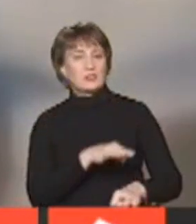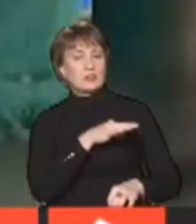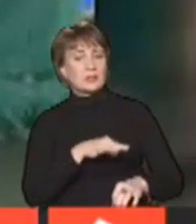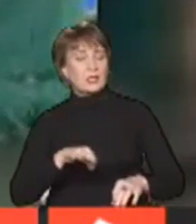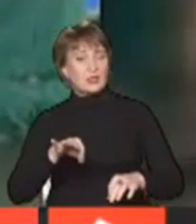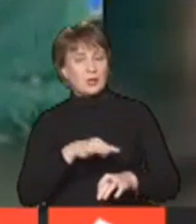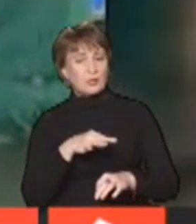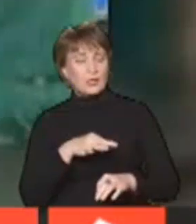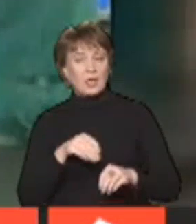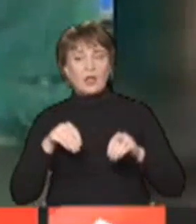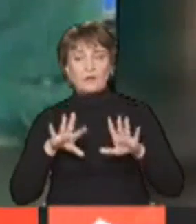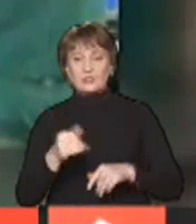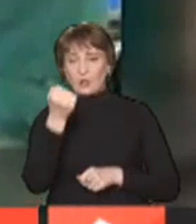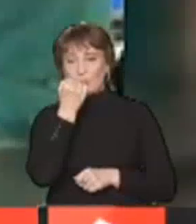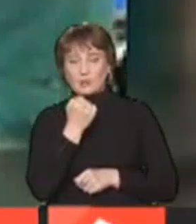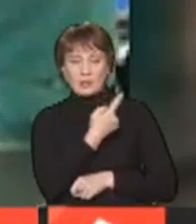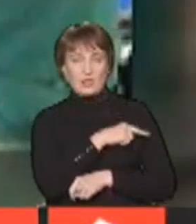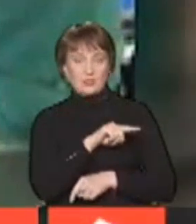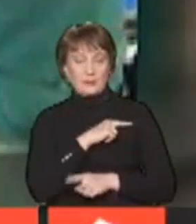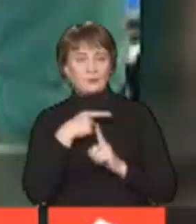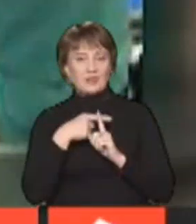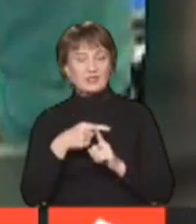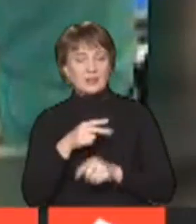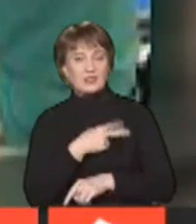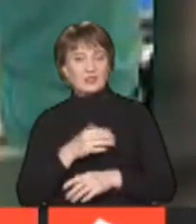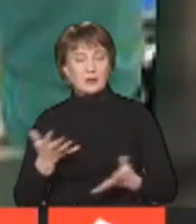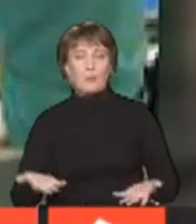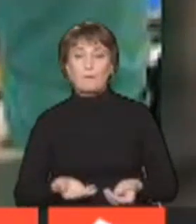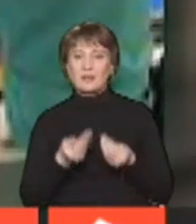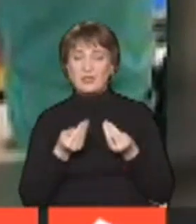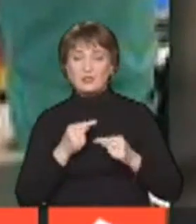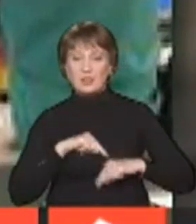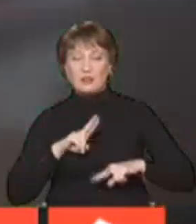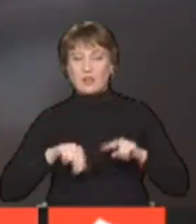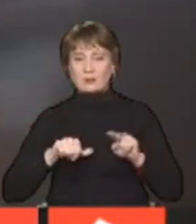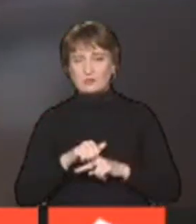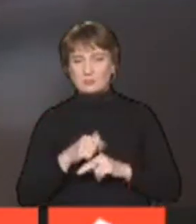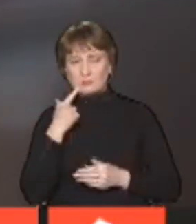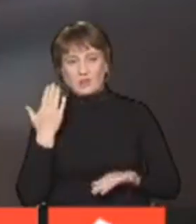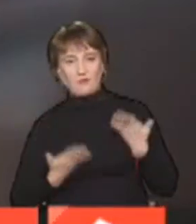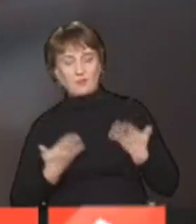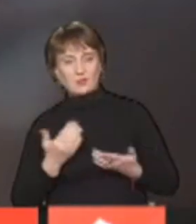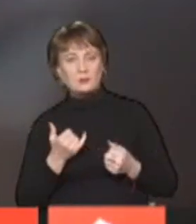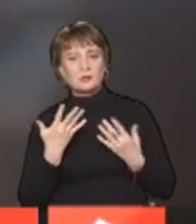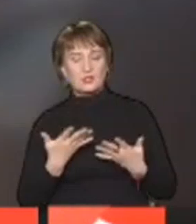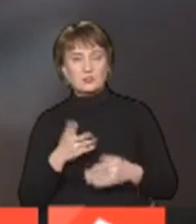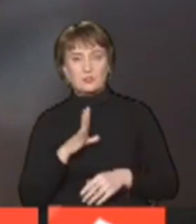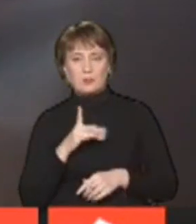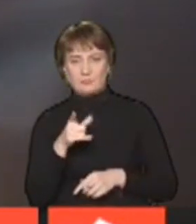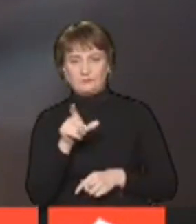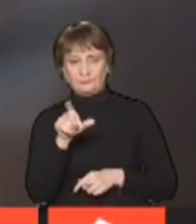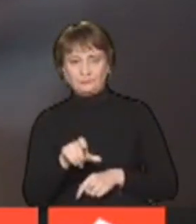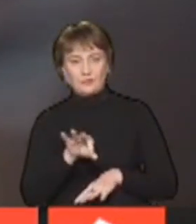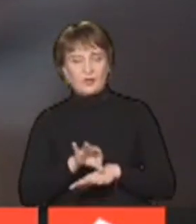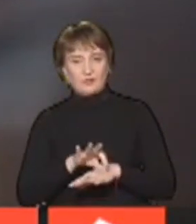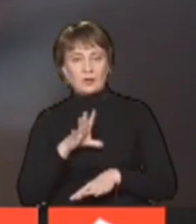такий спосіб вирішив подякувати санітарам та підняти їм настрій. Медики спочатку вагались, оскільки стан чоловіка був дуже важким,